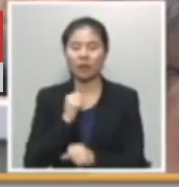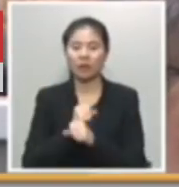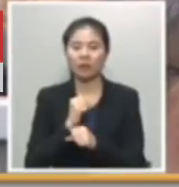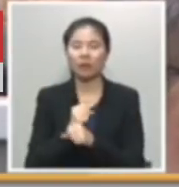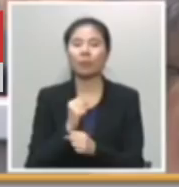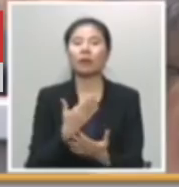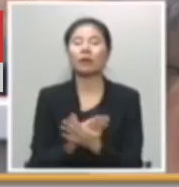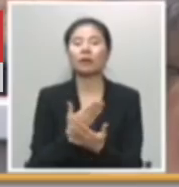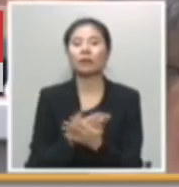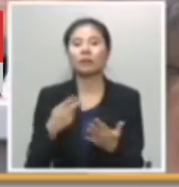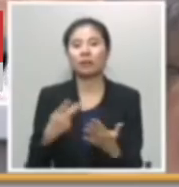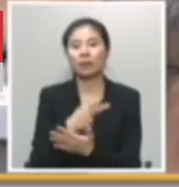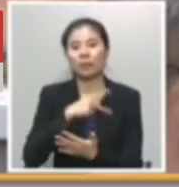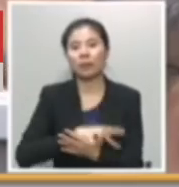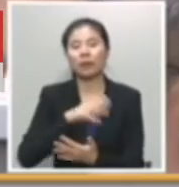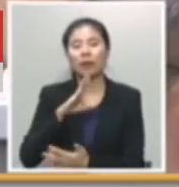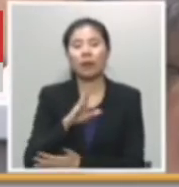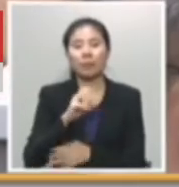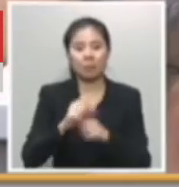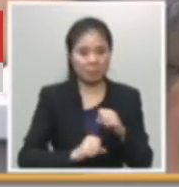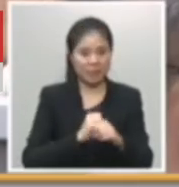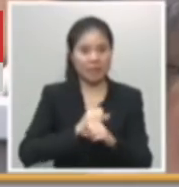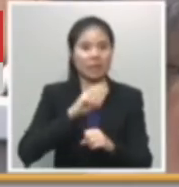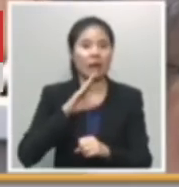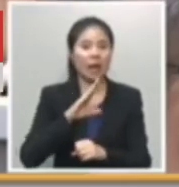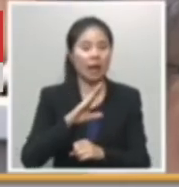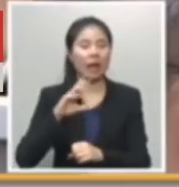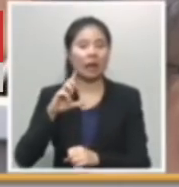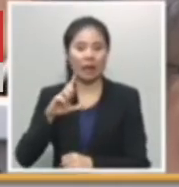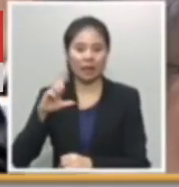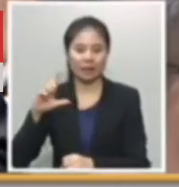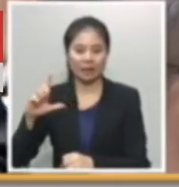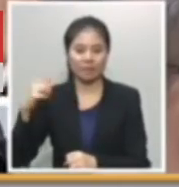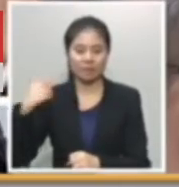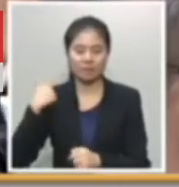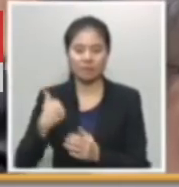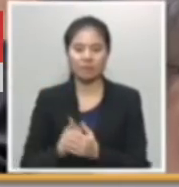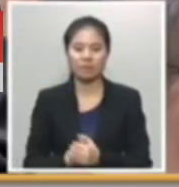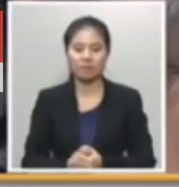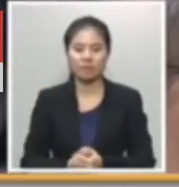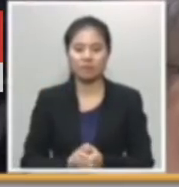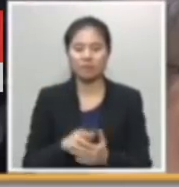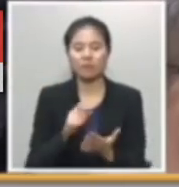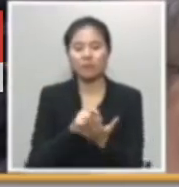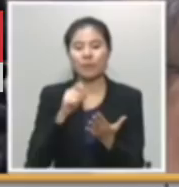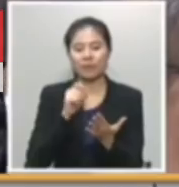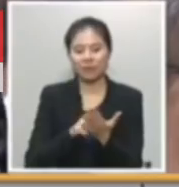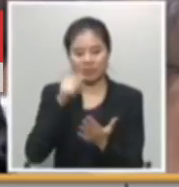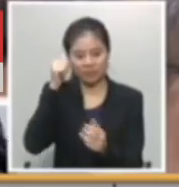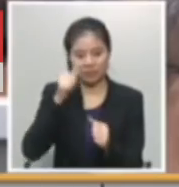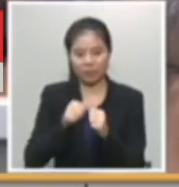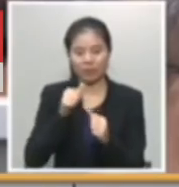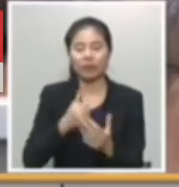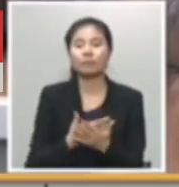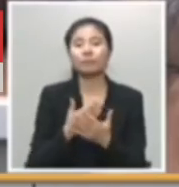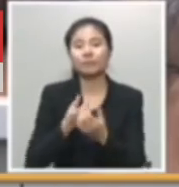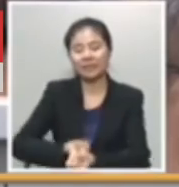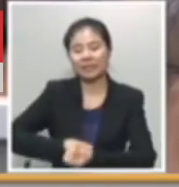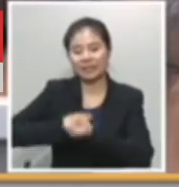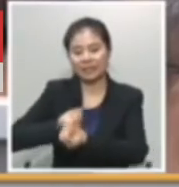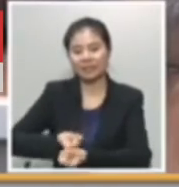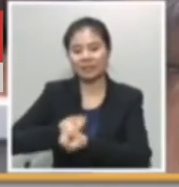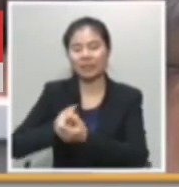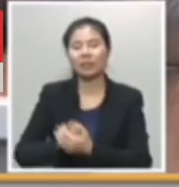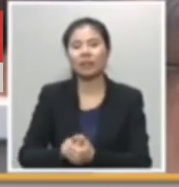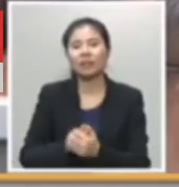าประเทศอย่างน้อยปีละ5ล้านล้านถ้าไม่เชื่ออย่าลบหลู่จำคำพูดผมไว้จดเอาไว้เลยการเกษตรเราไม่ได้ทำเกษตร